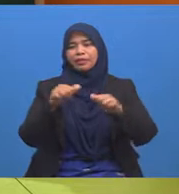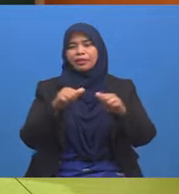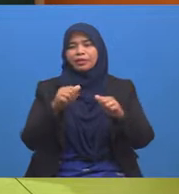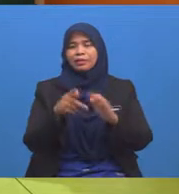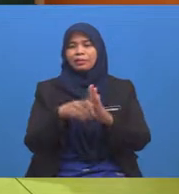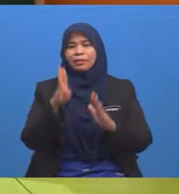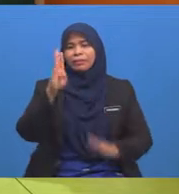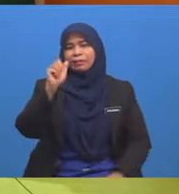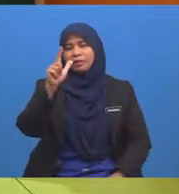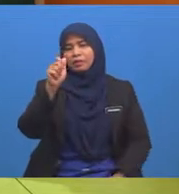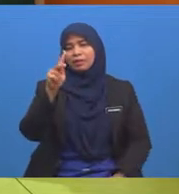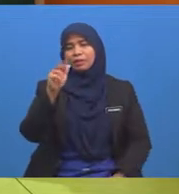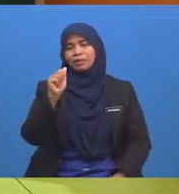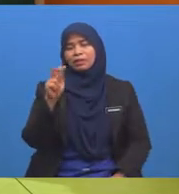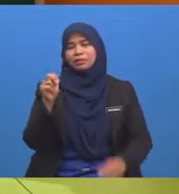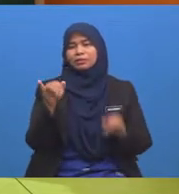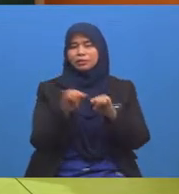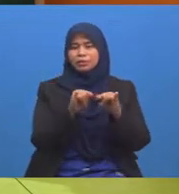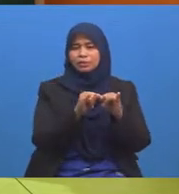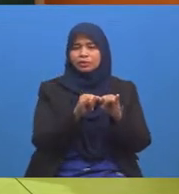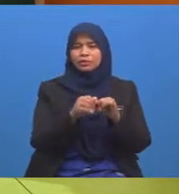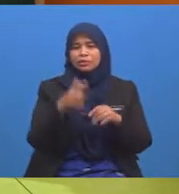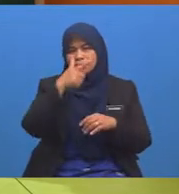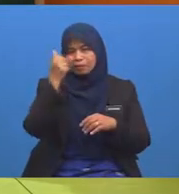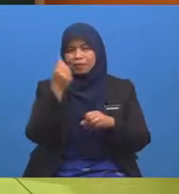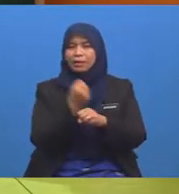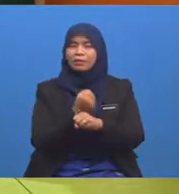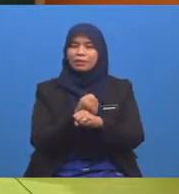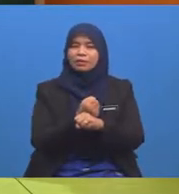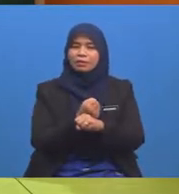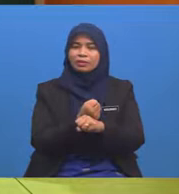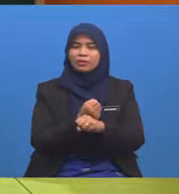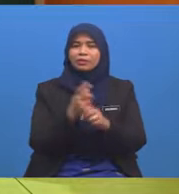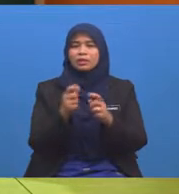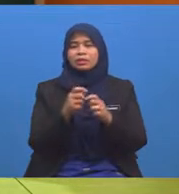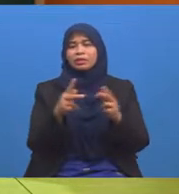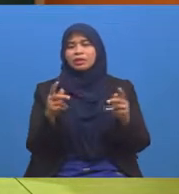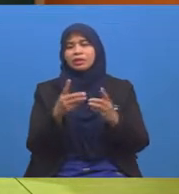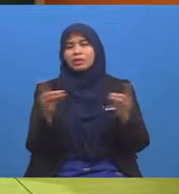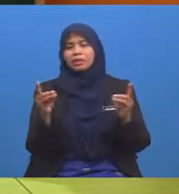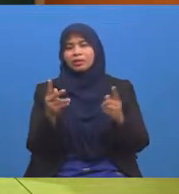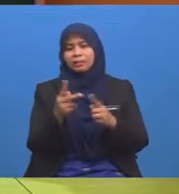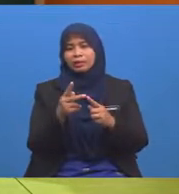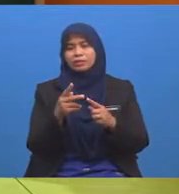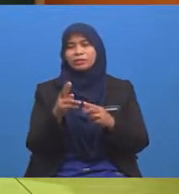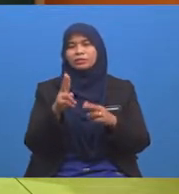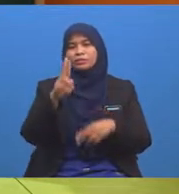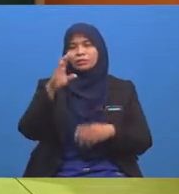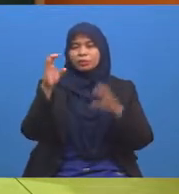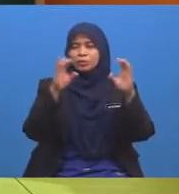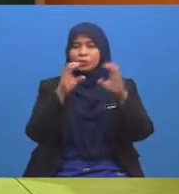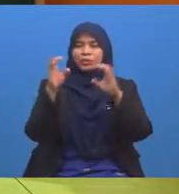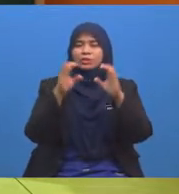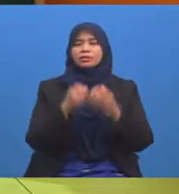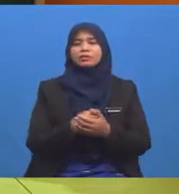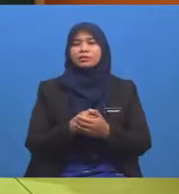Aktiviti pembalakan juga menyebabkan batuan terdedah kepada unsur cuaca secara langsung,